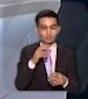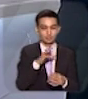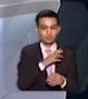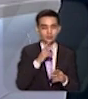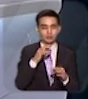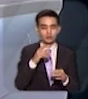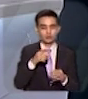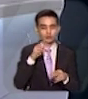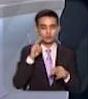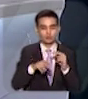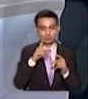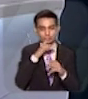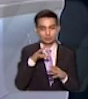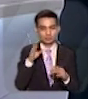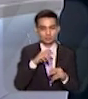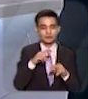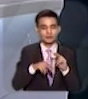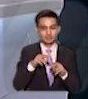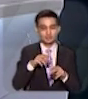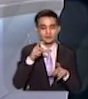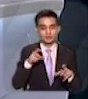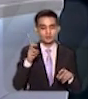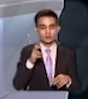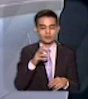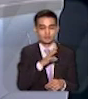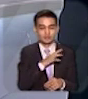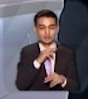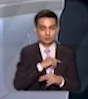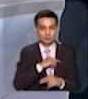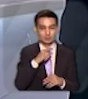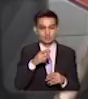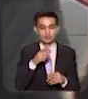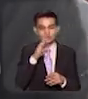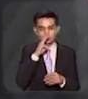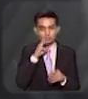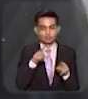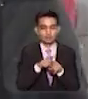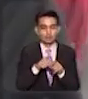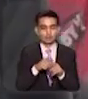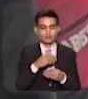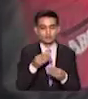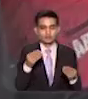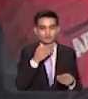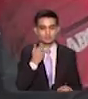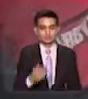бітпейді екен. Бас мердігер құрылысшылардың да жалақысын кешіктіріп жатқан көрінеді.